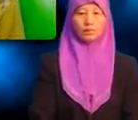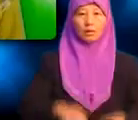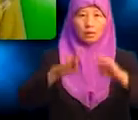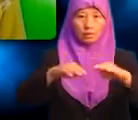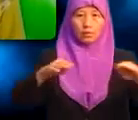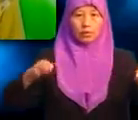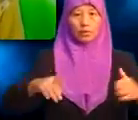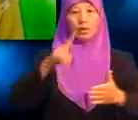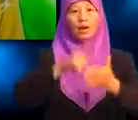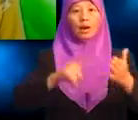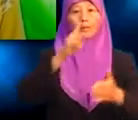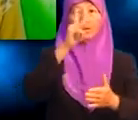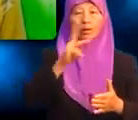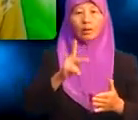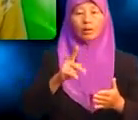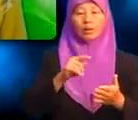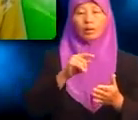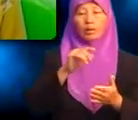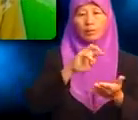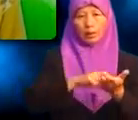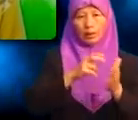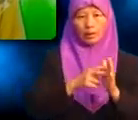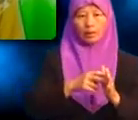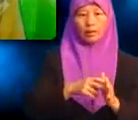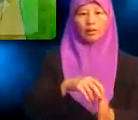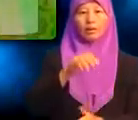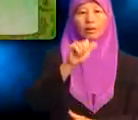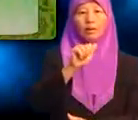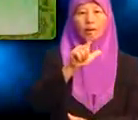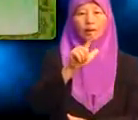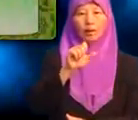Murid-murid, apakah maksud awsaq atau al-wasq?